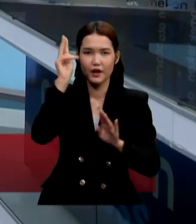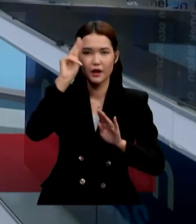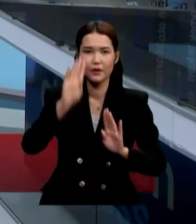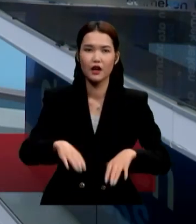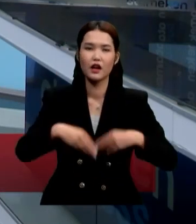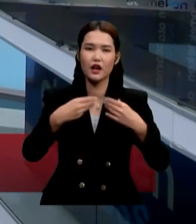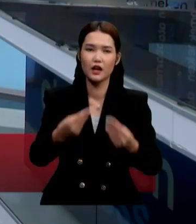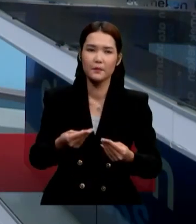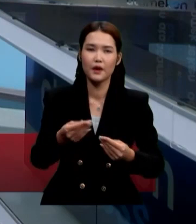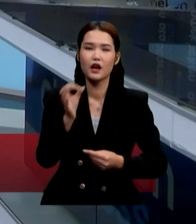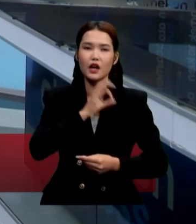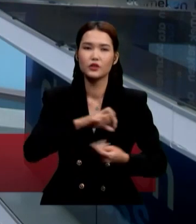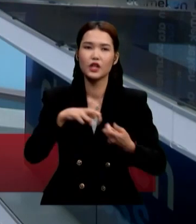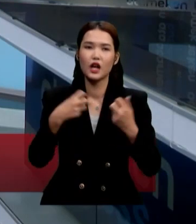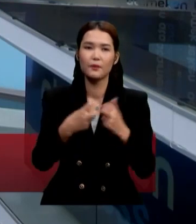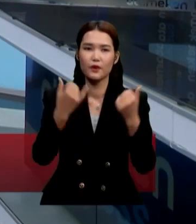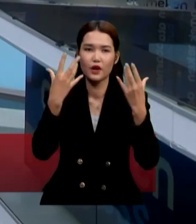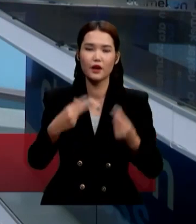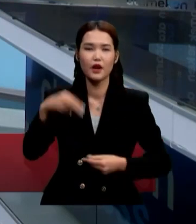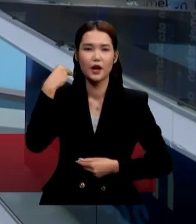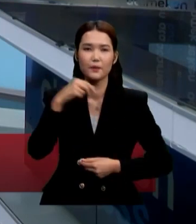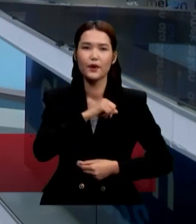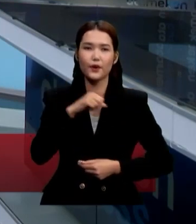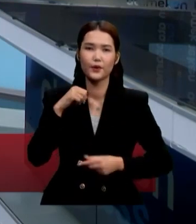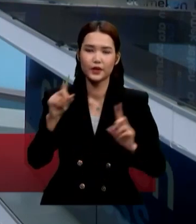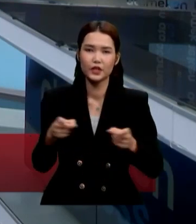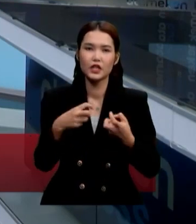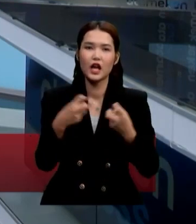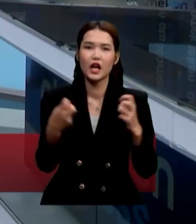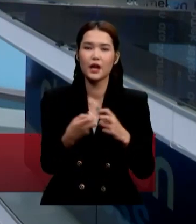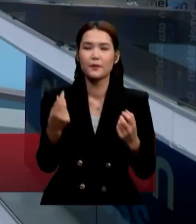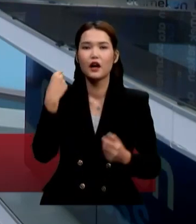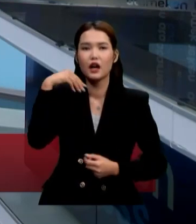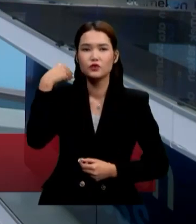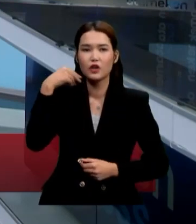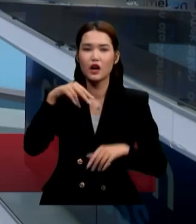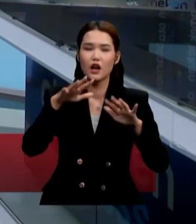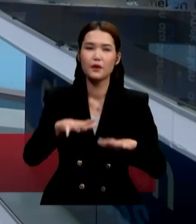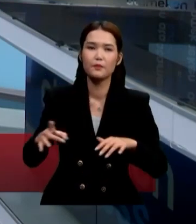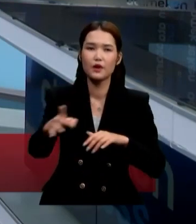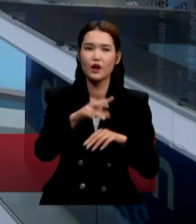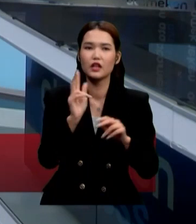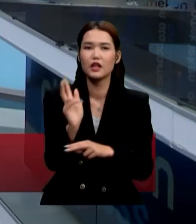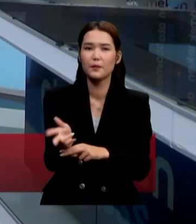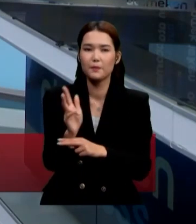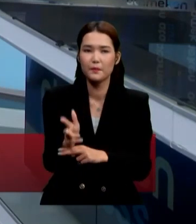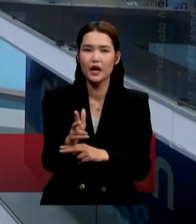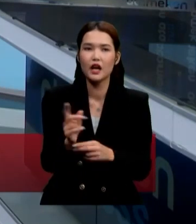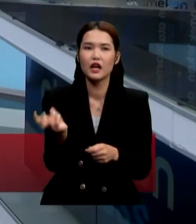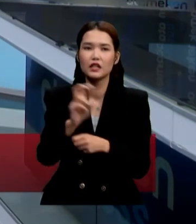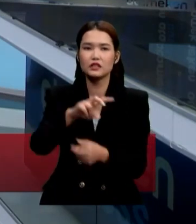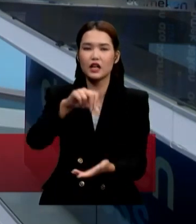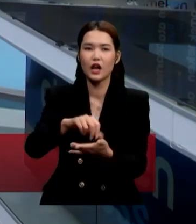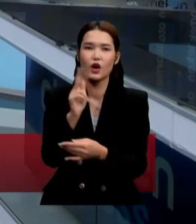саласындағы қордаланған мәселені бүгін президенттің өзі де көтерді. Қасым Жомарт Тоқаев республикалық педагогтер съезіне қатысып,